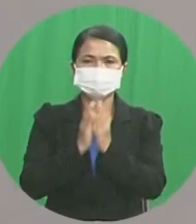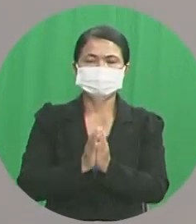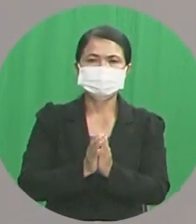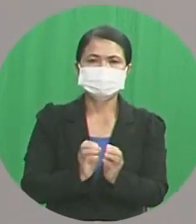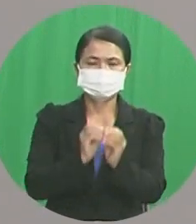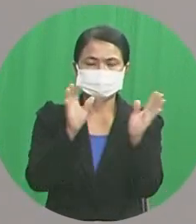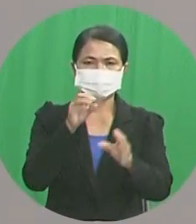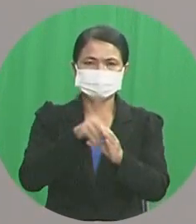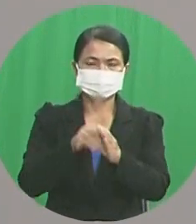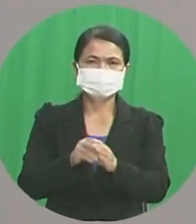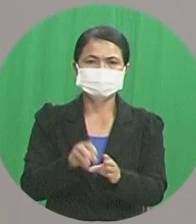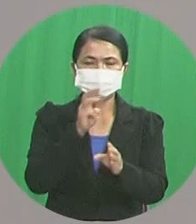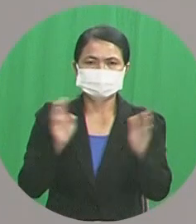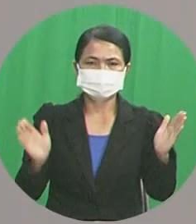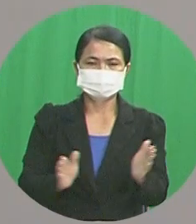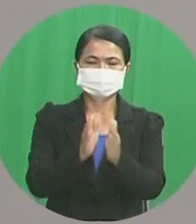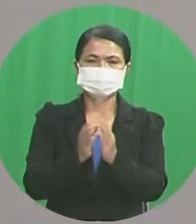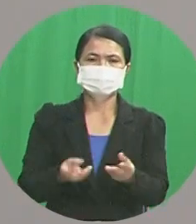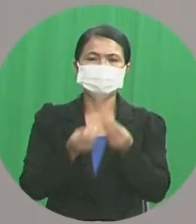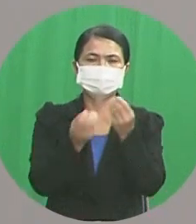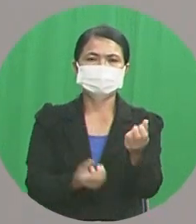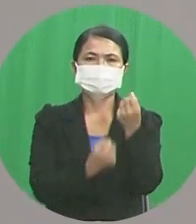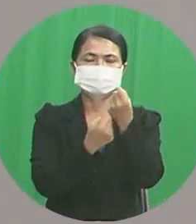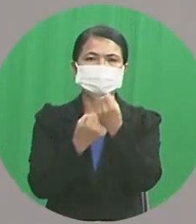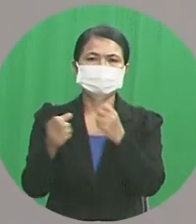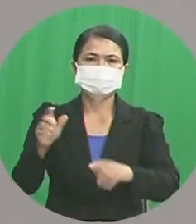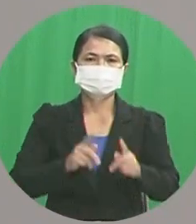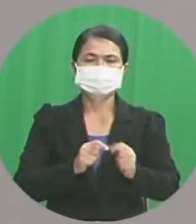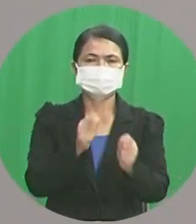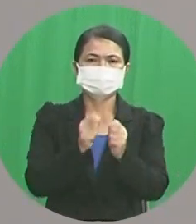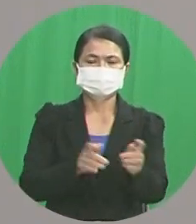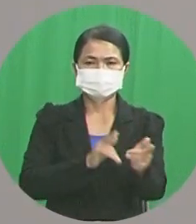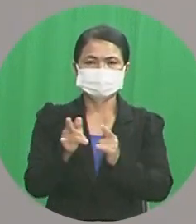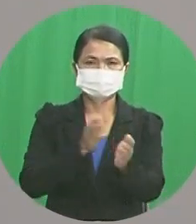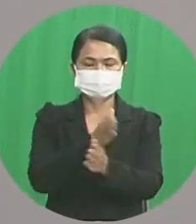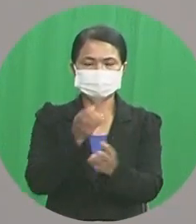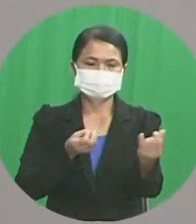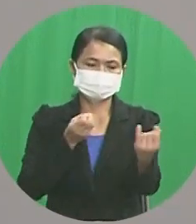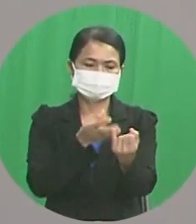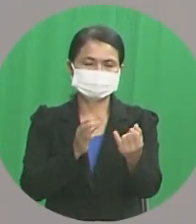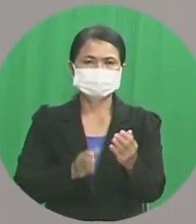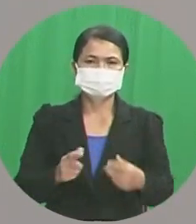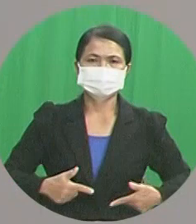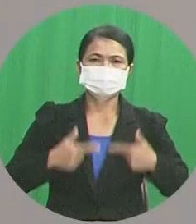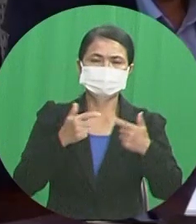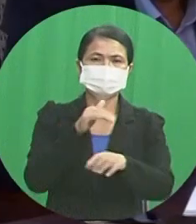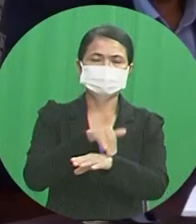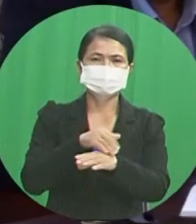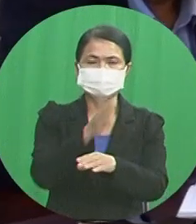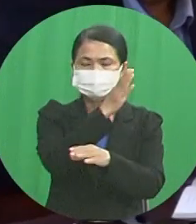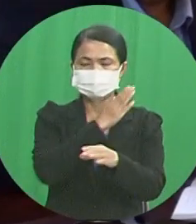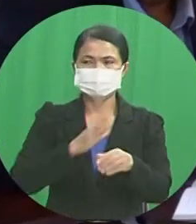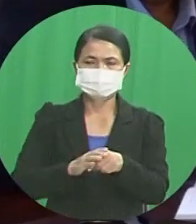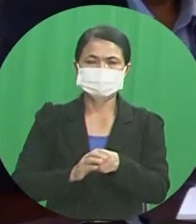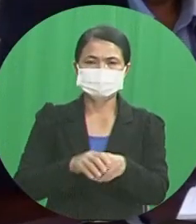លើប្រព័ន្ធធារាសាស្ត្រខ្នាតតូចផ្ដល់សេវាគាំទ្របច្ចេកទេសសម្រាប់ការប្រកបរបរចិញ្ចឹមជីវិតផ្អែកលើកសិកម្ម